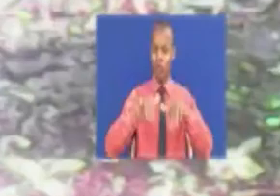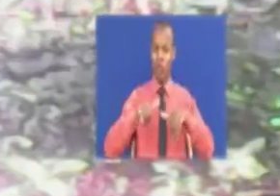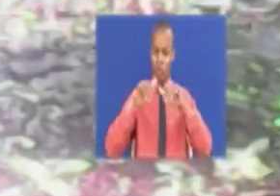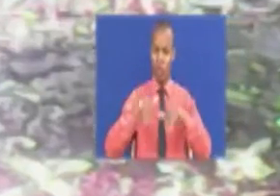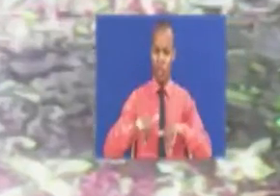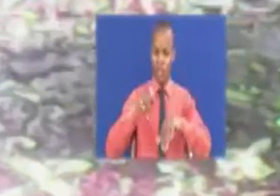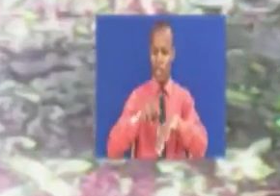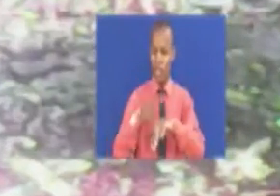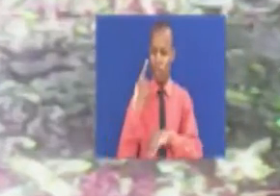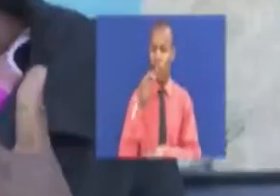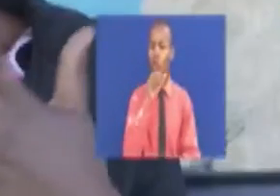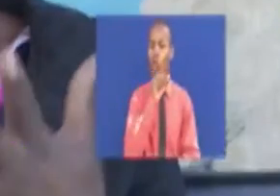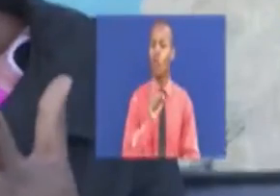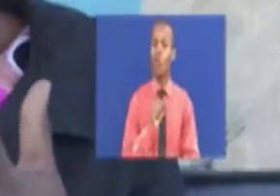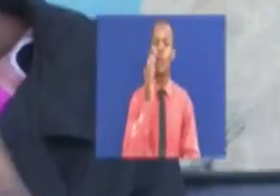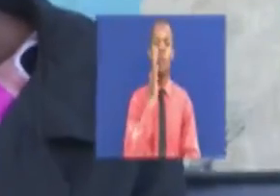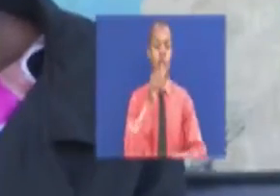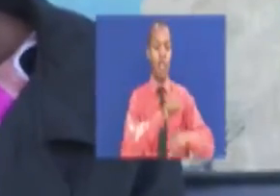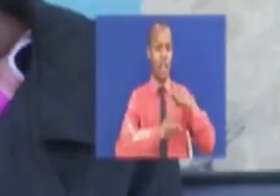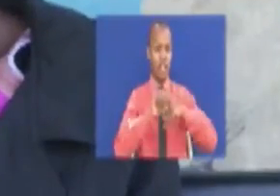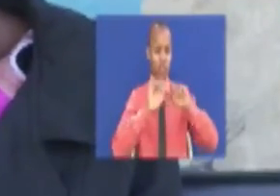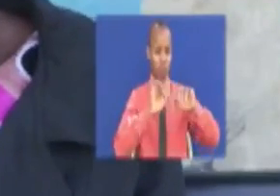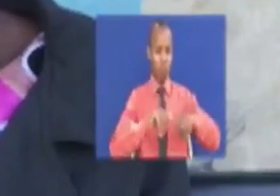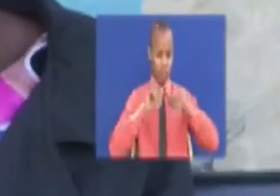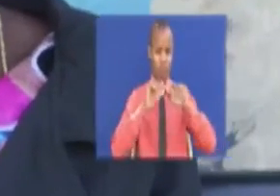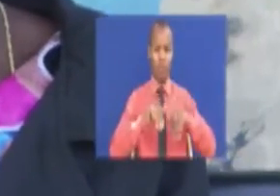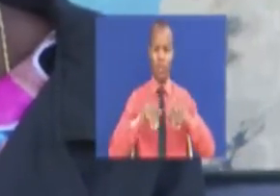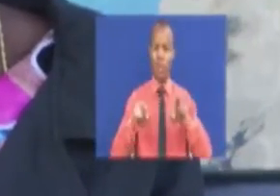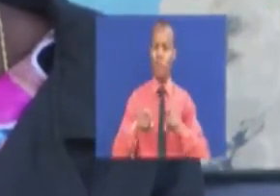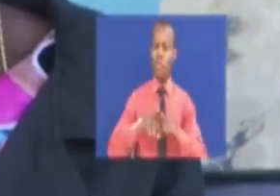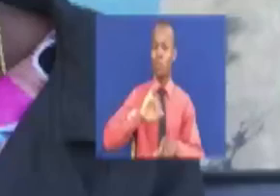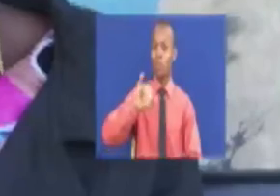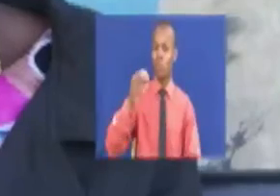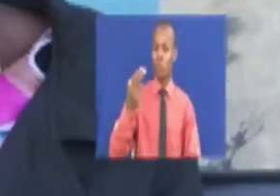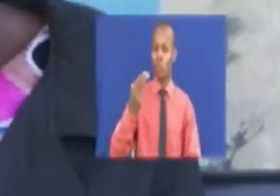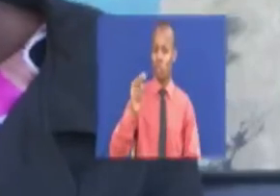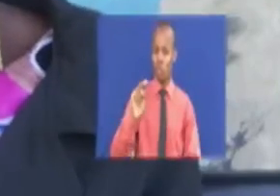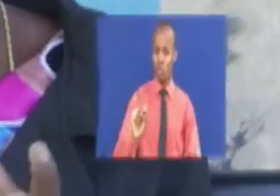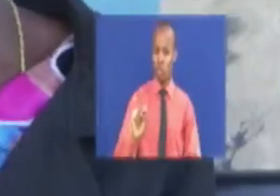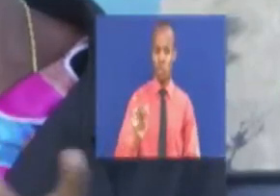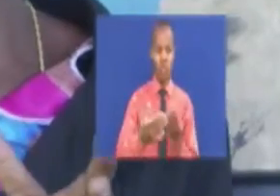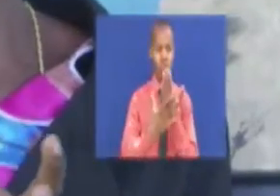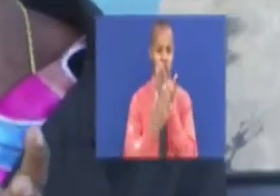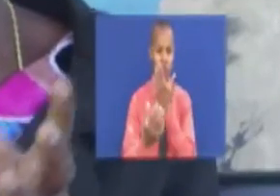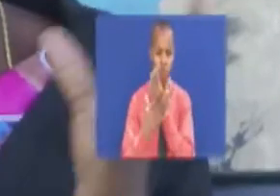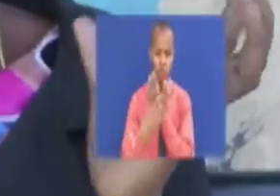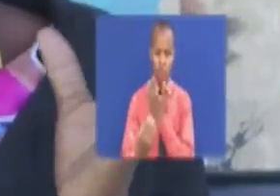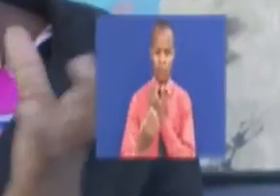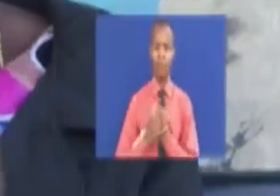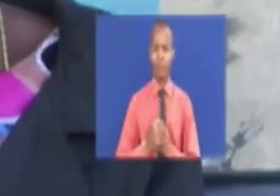kiona nyanyake akifanya pia anafanya. Nenda kwa shamba anachukua, anajua kuimprovise vitu. Sasa